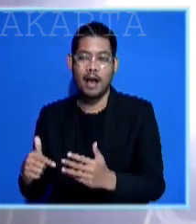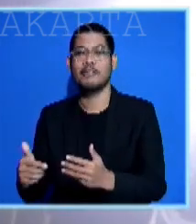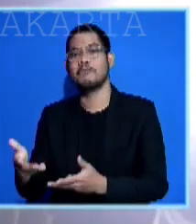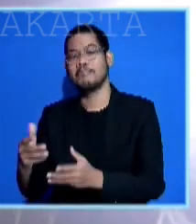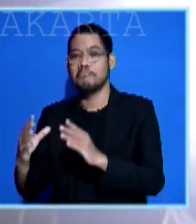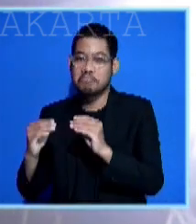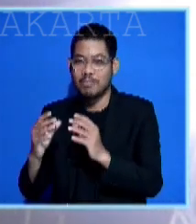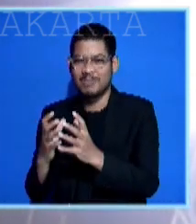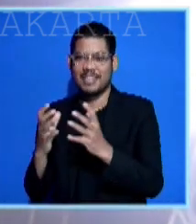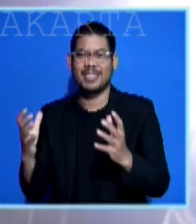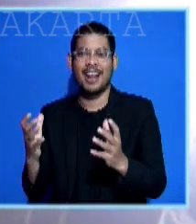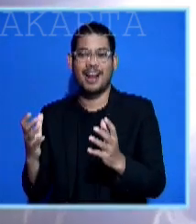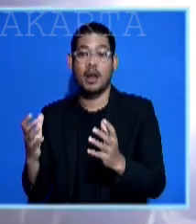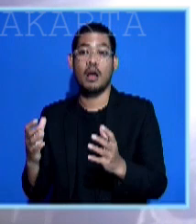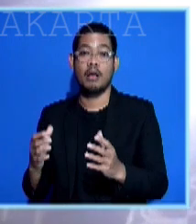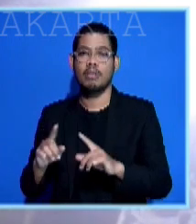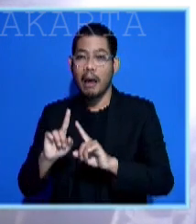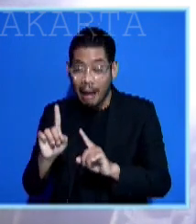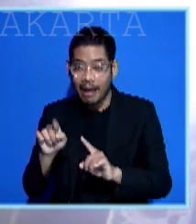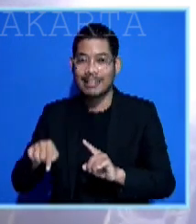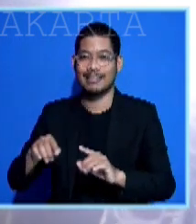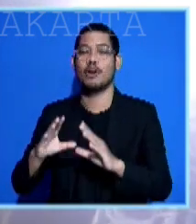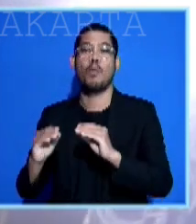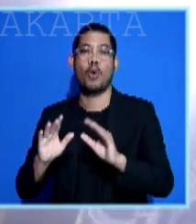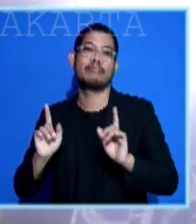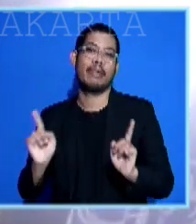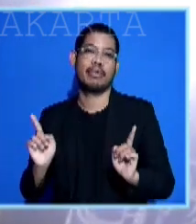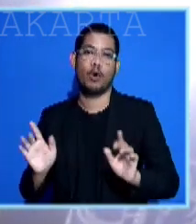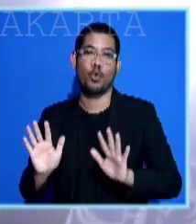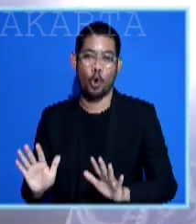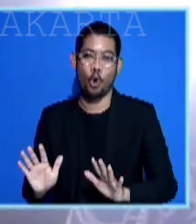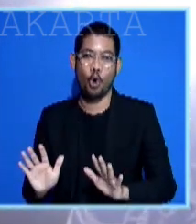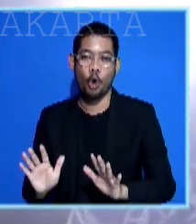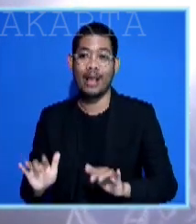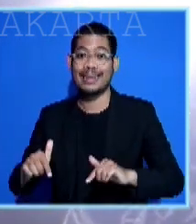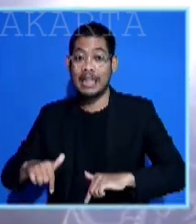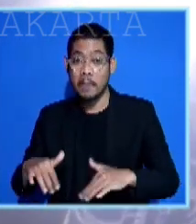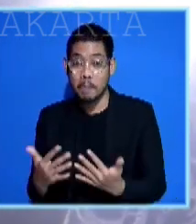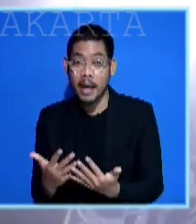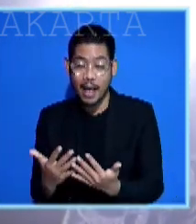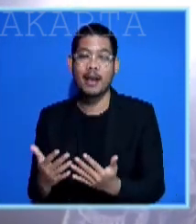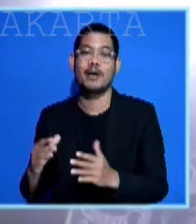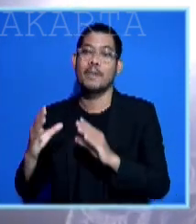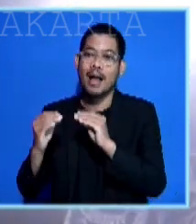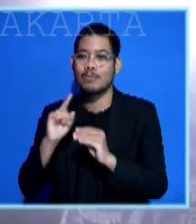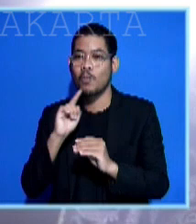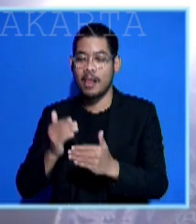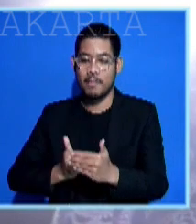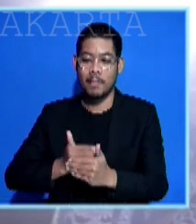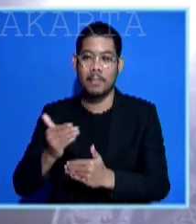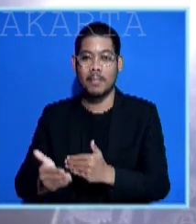cerita yang ringan-ringan saja, dan kami juga menyinggung terkait pasca pemilu ini sangat